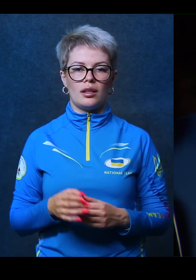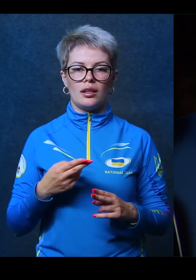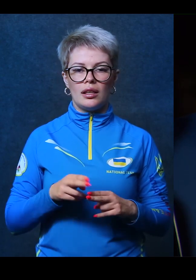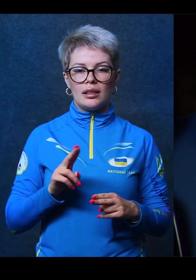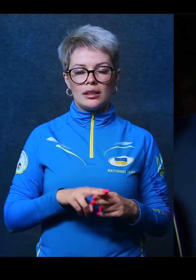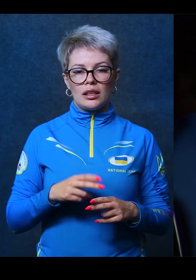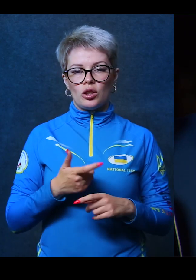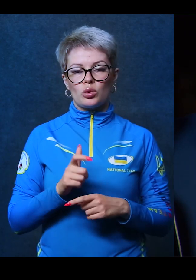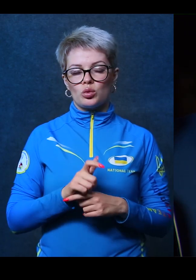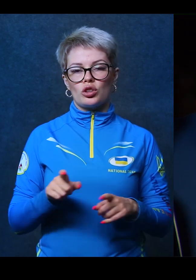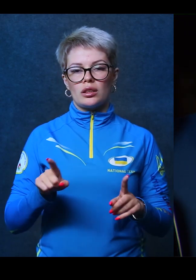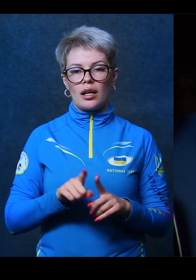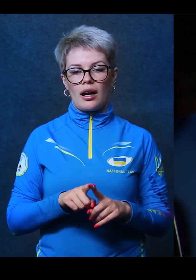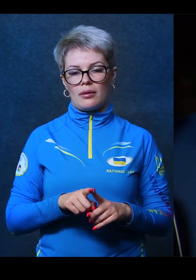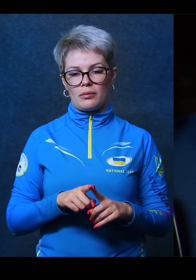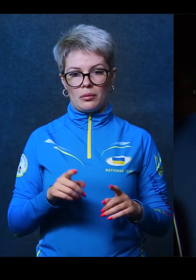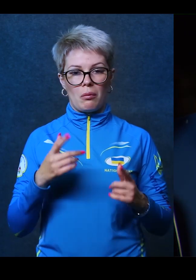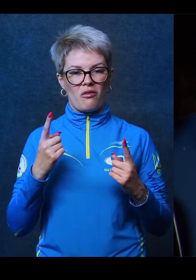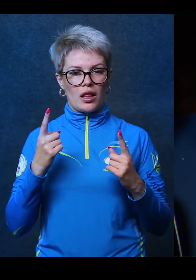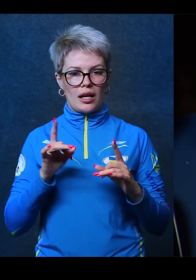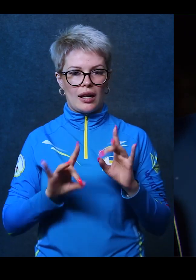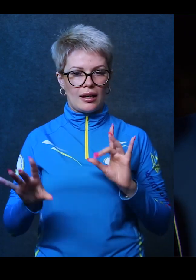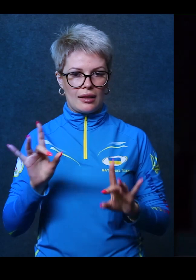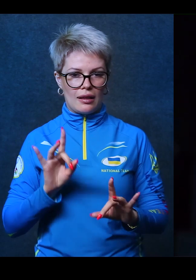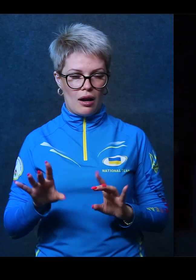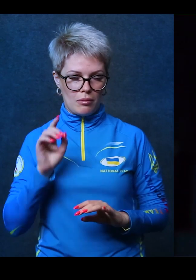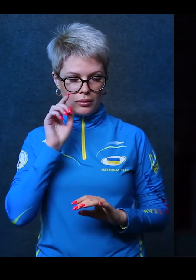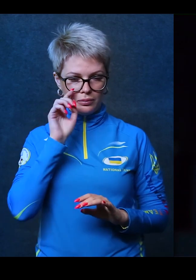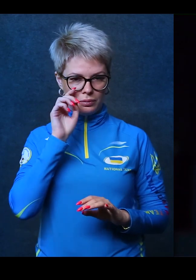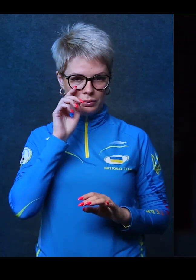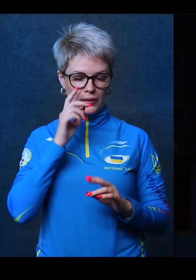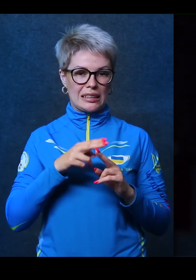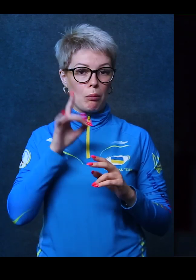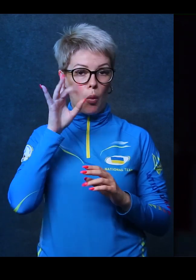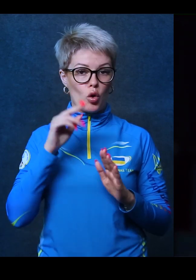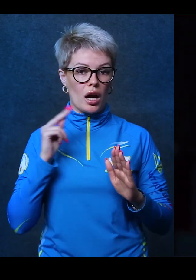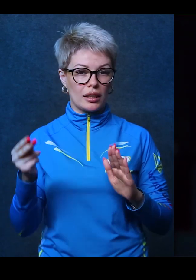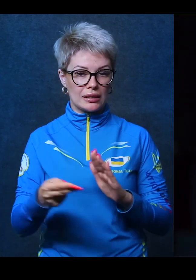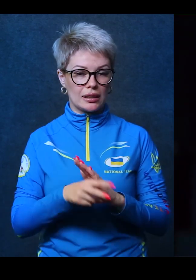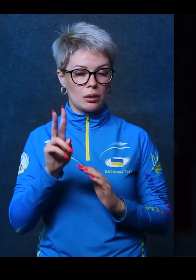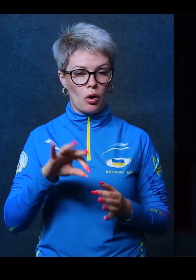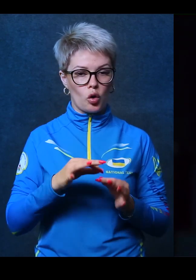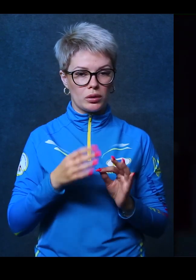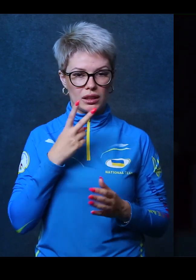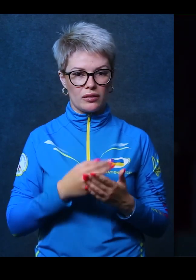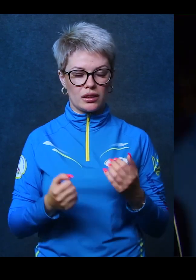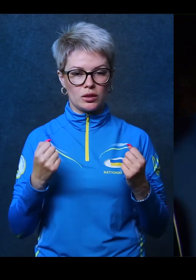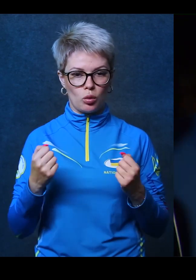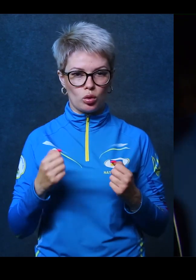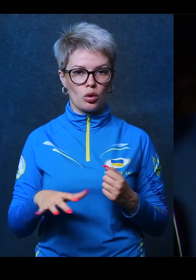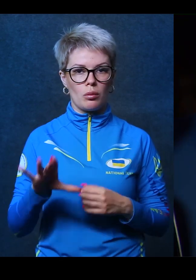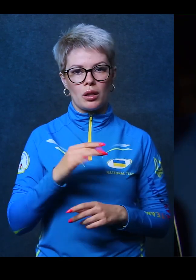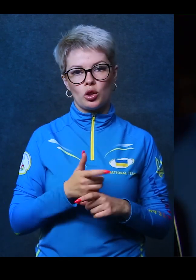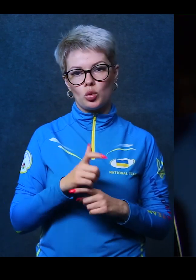Це дуже така дієва реклама. Тобто тому це ми, такий поштовх, так, популяризація паралімпійських видів спорту. Ми